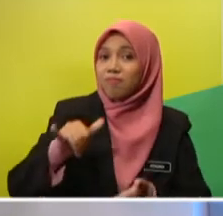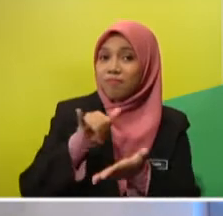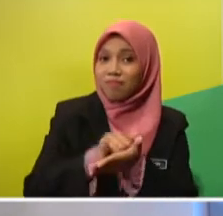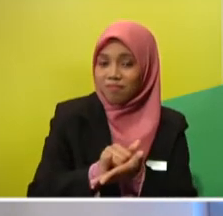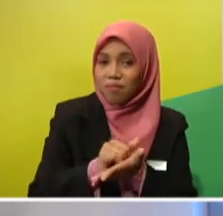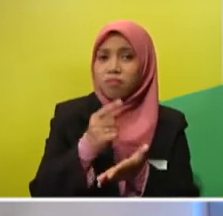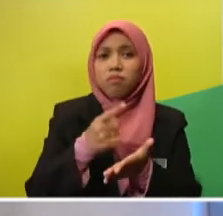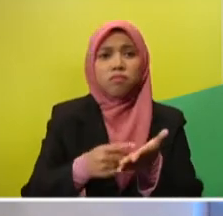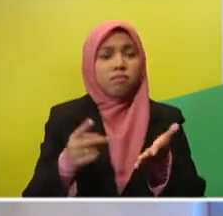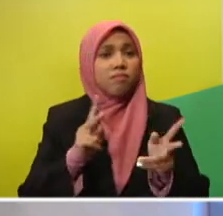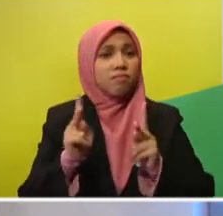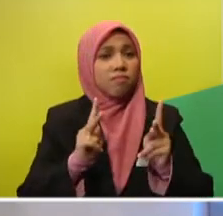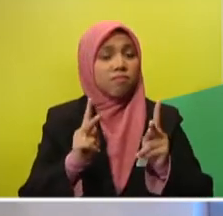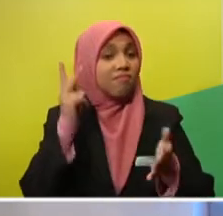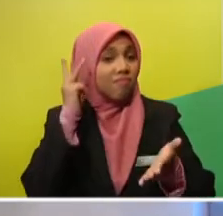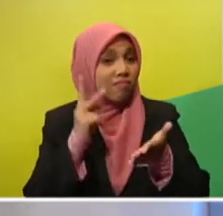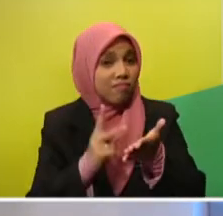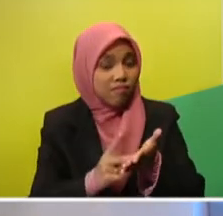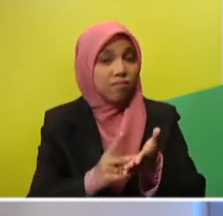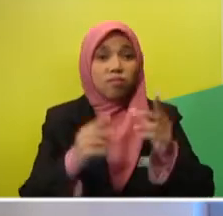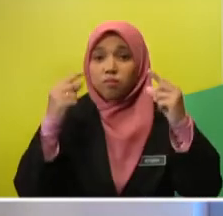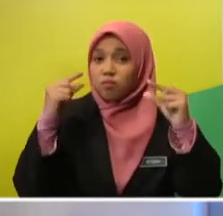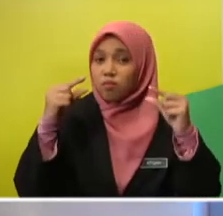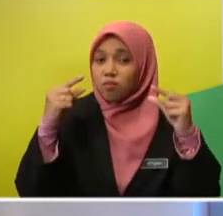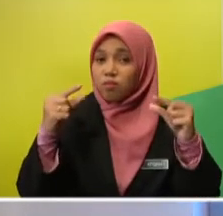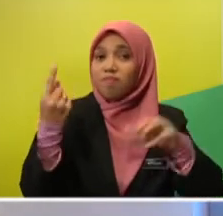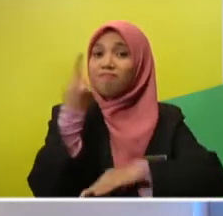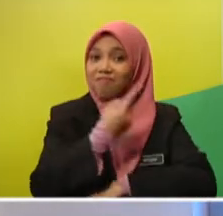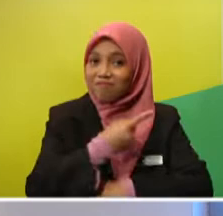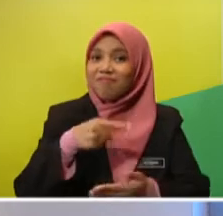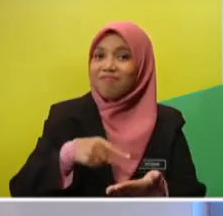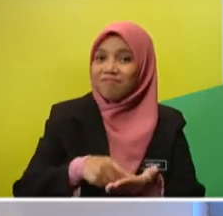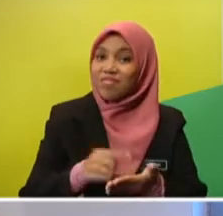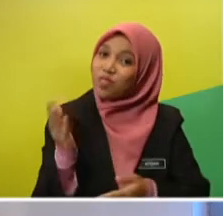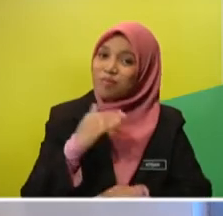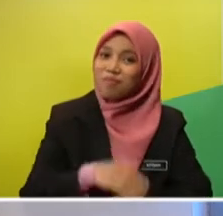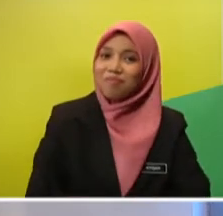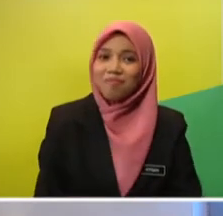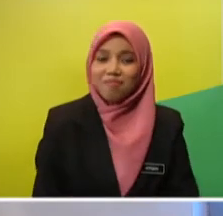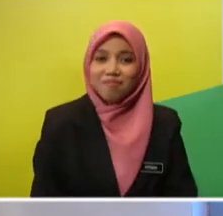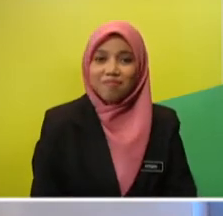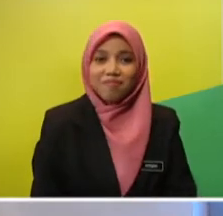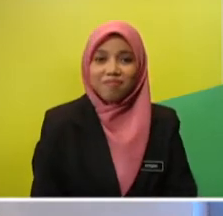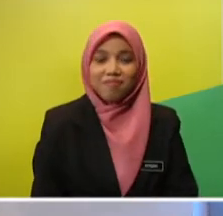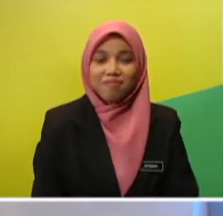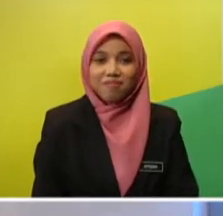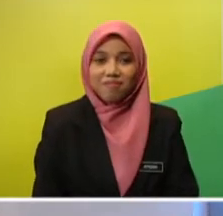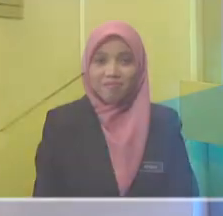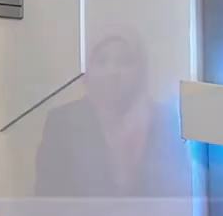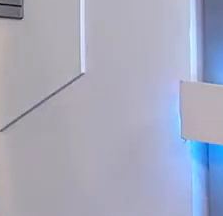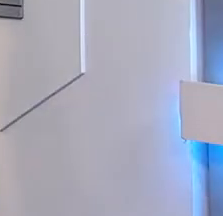kita berkenalan dulu dengan guru-guru penyampai kita untuk hari ini? Jom kita saksikan sedikit profil guru-guru